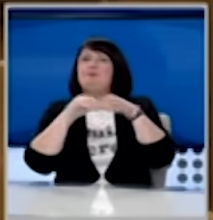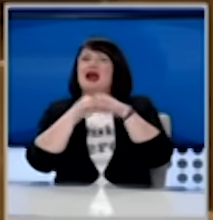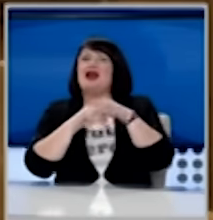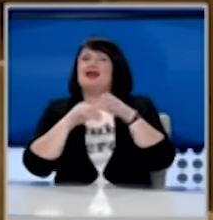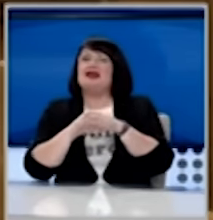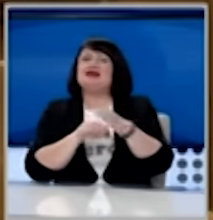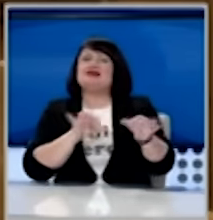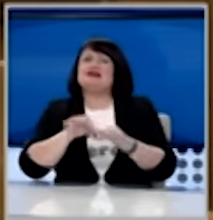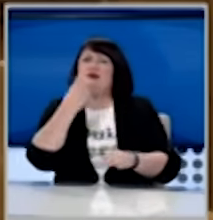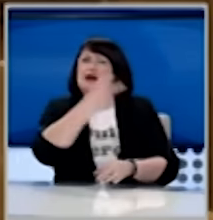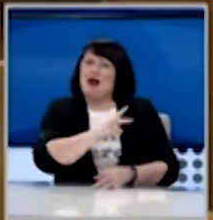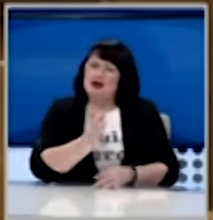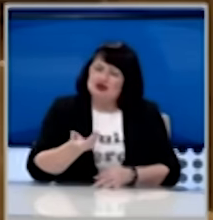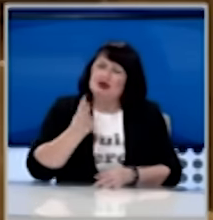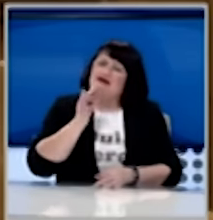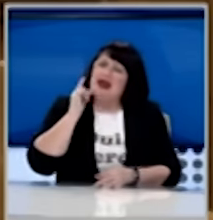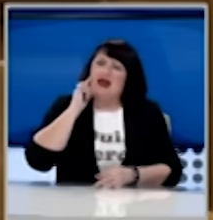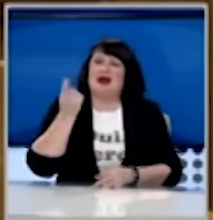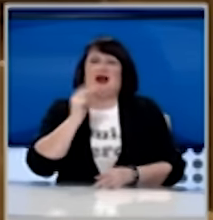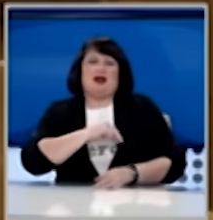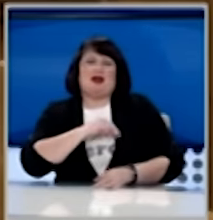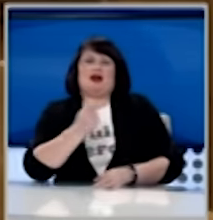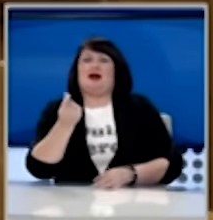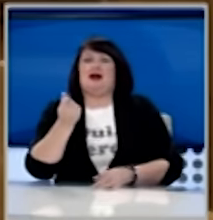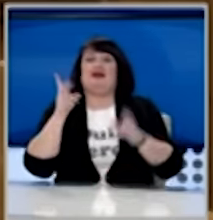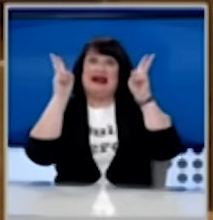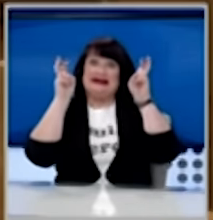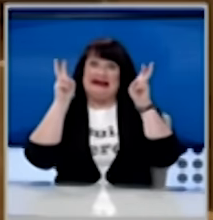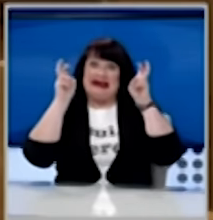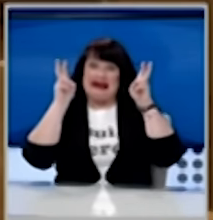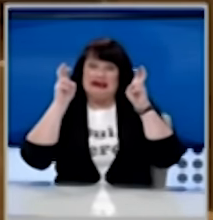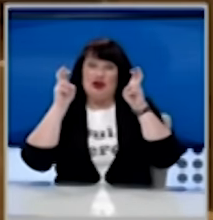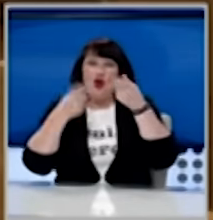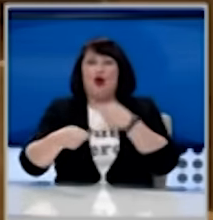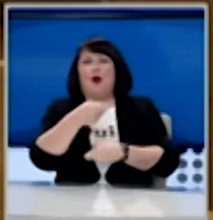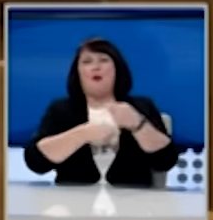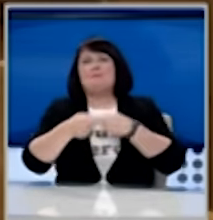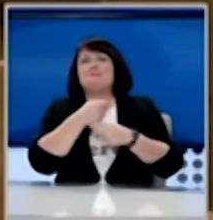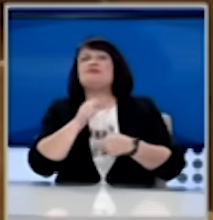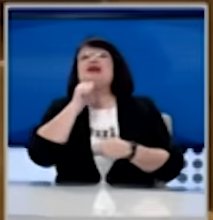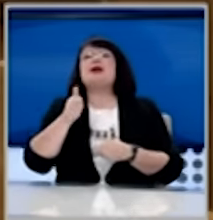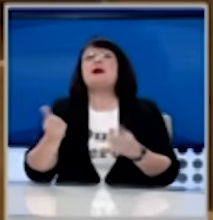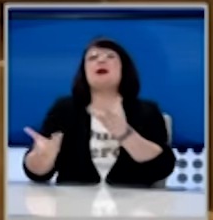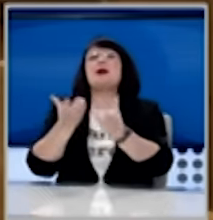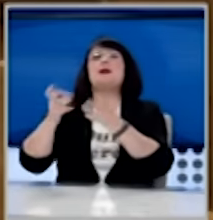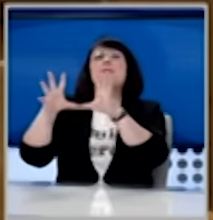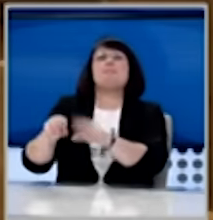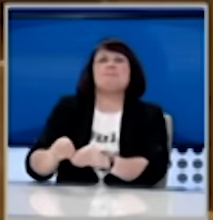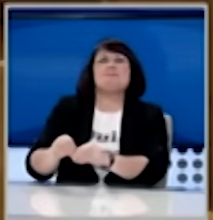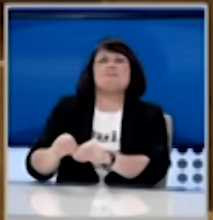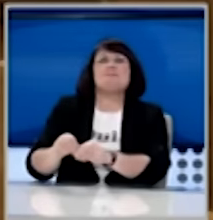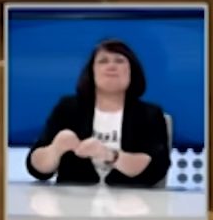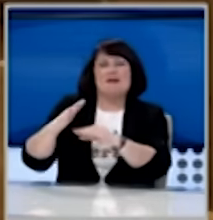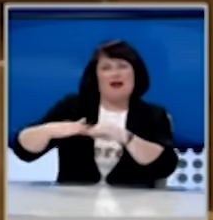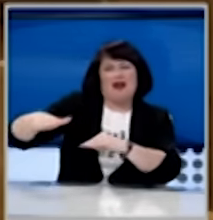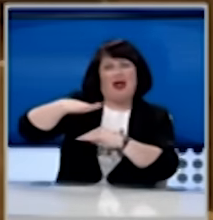επιχειρηματικά σας σχέδια τα οποία θα μπορούσαν να έχουν τίτλο business στα καμένα ή business πάνω στα